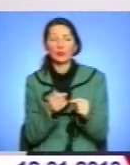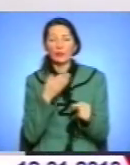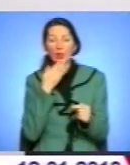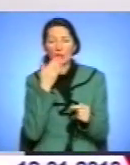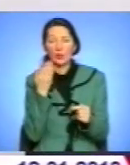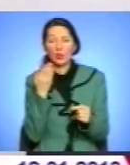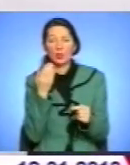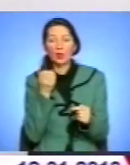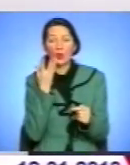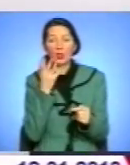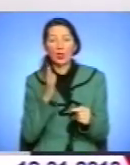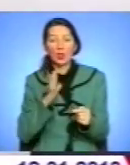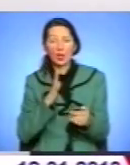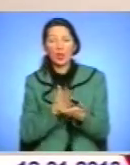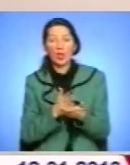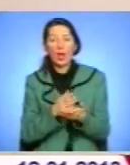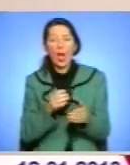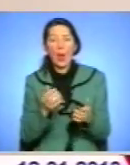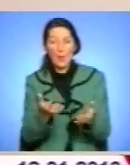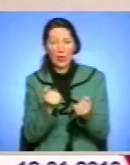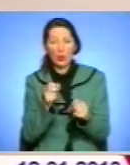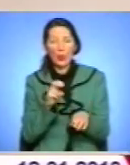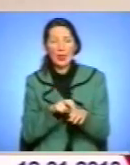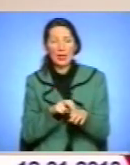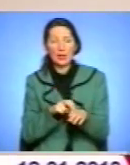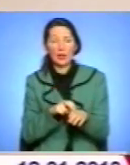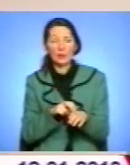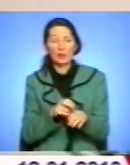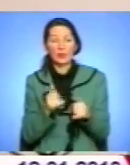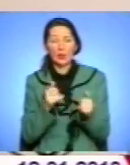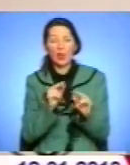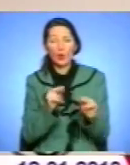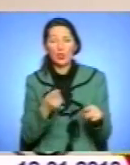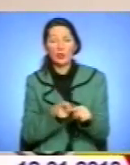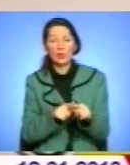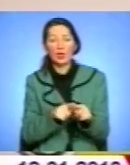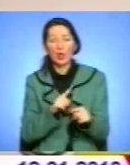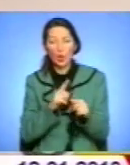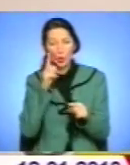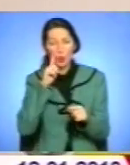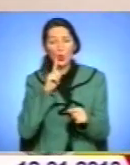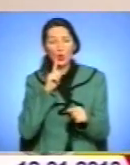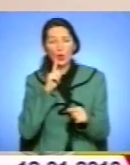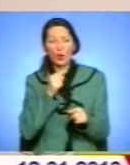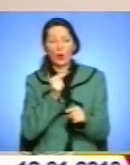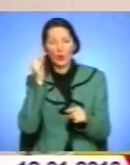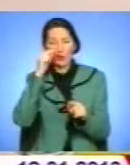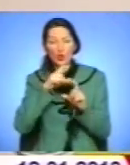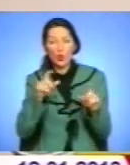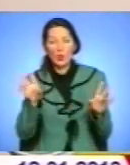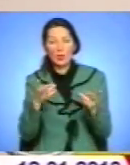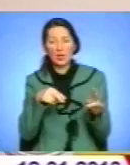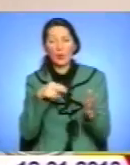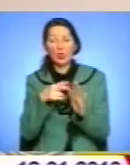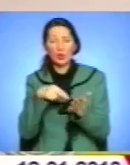коли відбувається прийом у лікаря. Для учнів це набагато комфортніше проходити медогляд у школі, оскільки не потрібно стояти в чергах,